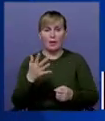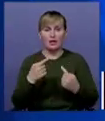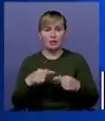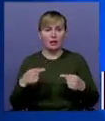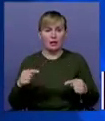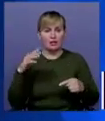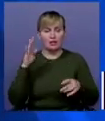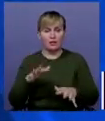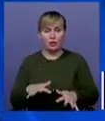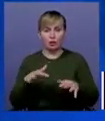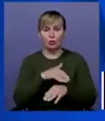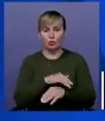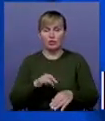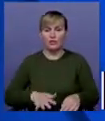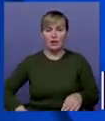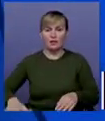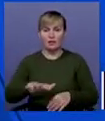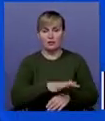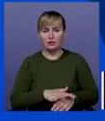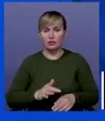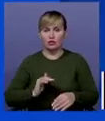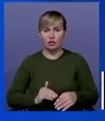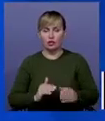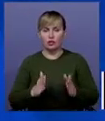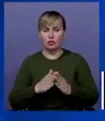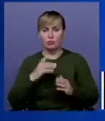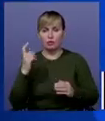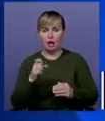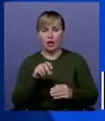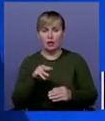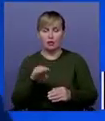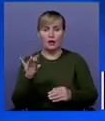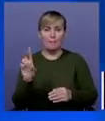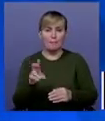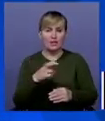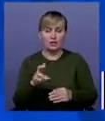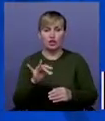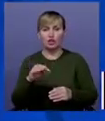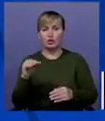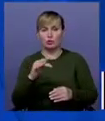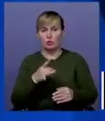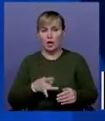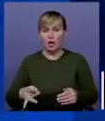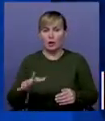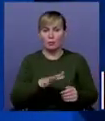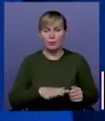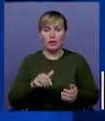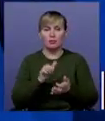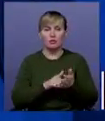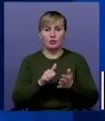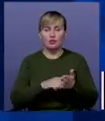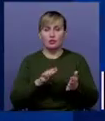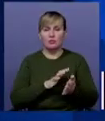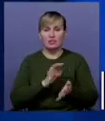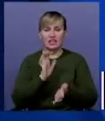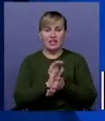локальных подтоплений улиц и дворовых территорий частных жилых домов в Алатауском, Бустандыкском и Жетысуском районах. Причиной стало